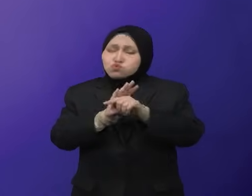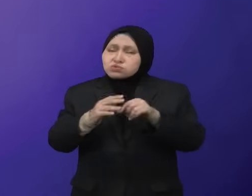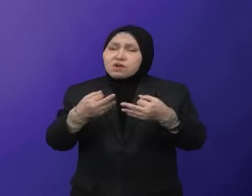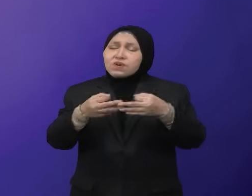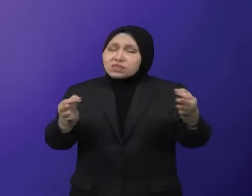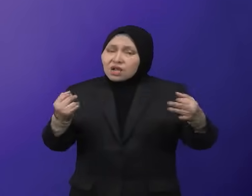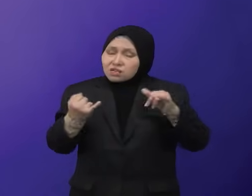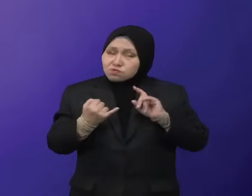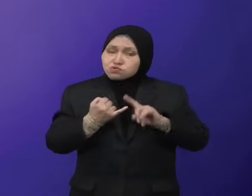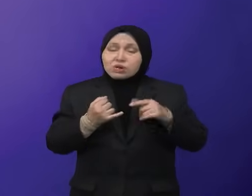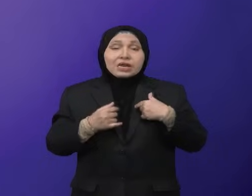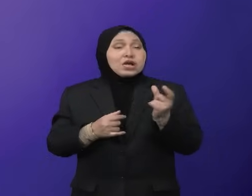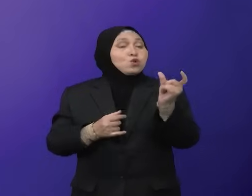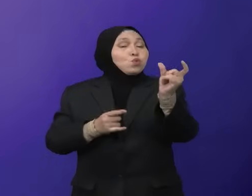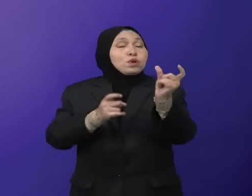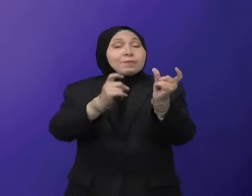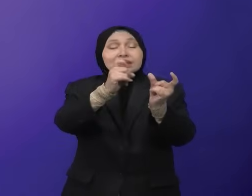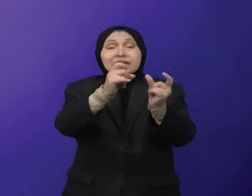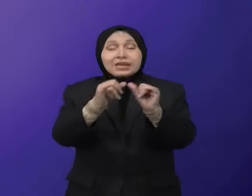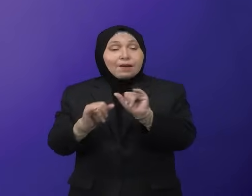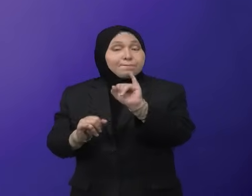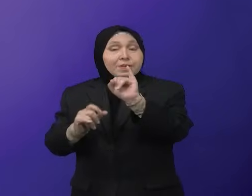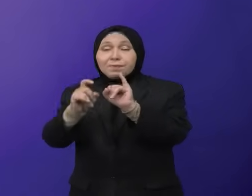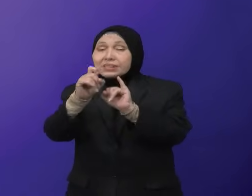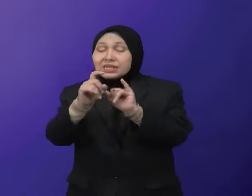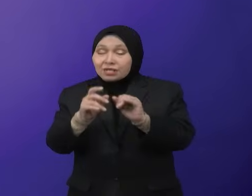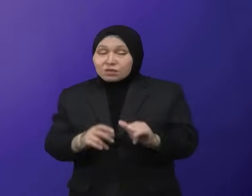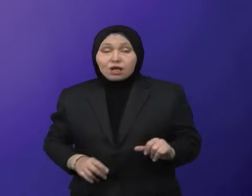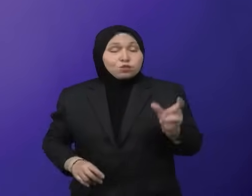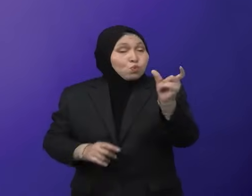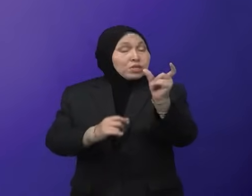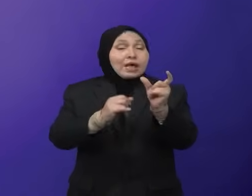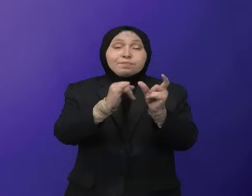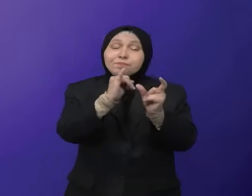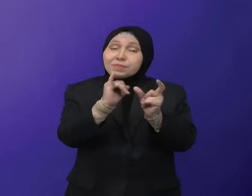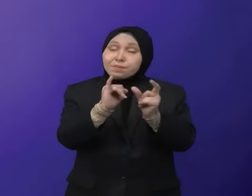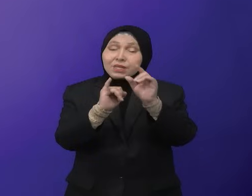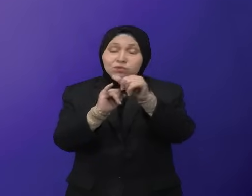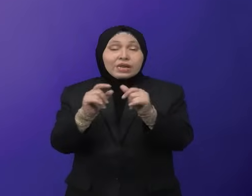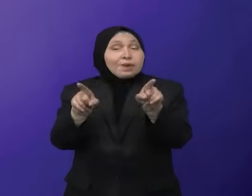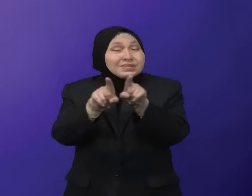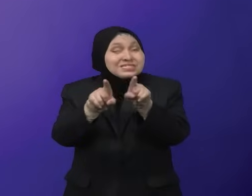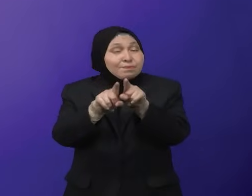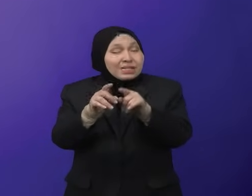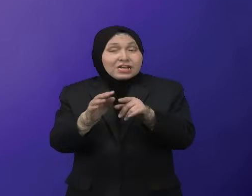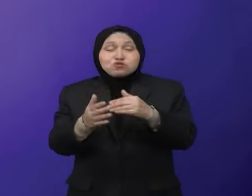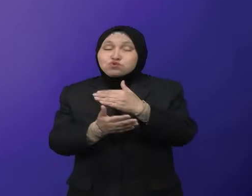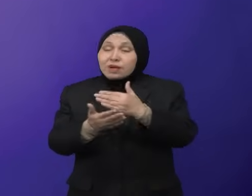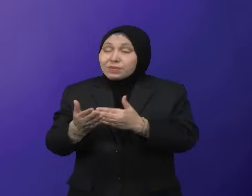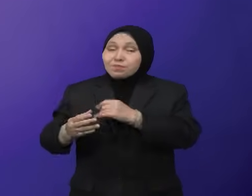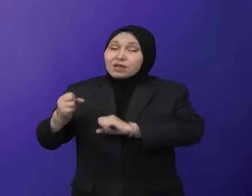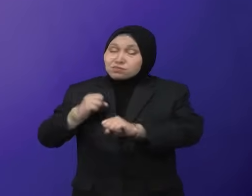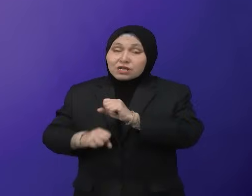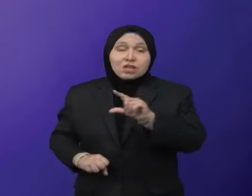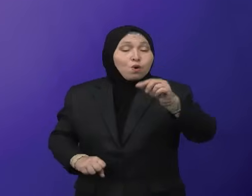di hujung ada nun mati, ada mim mati. Okey, dan nun dengan mim juga sifatnya ada persamaan dari sudut sifatnya, gunnah